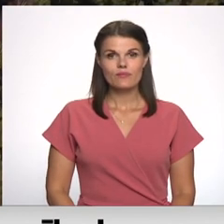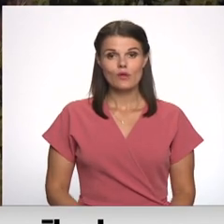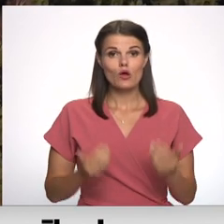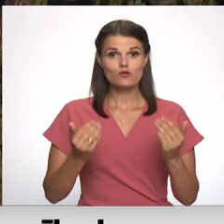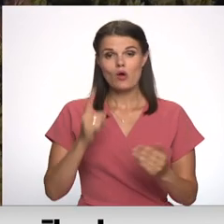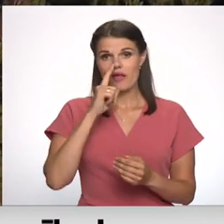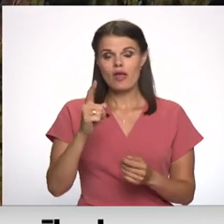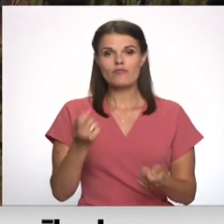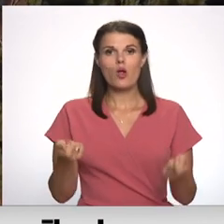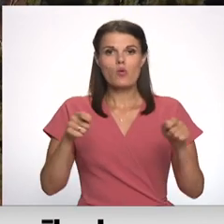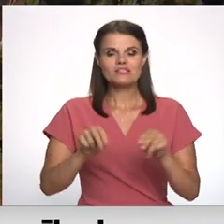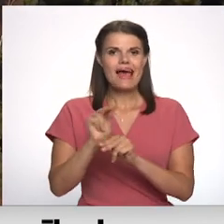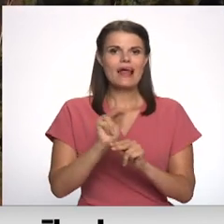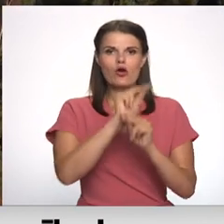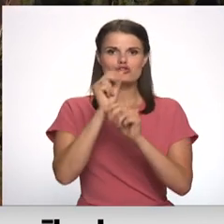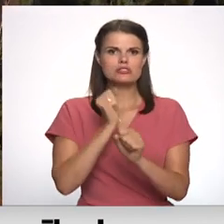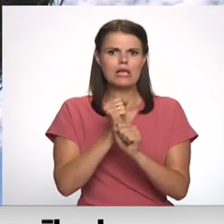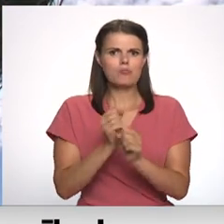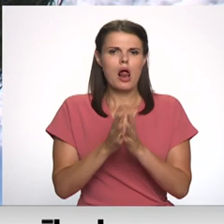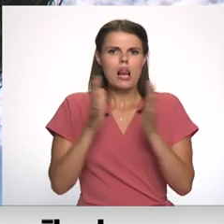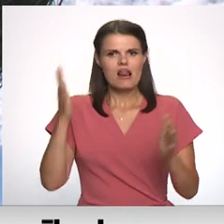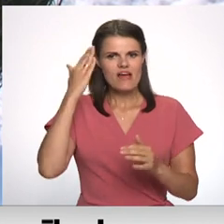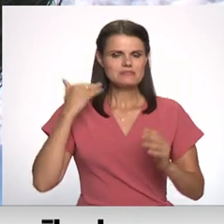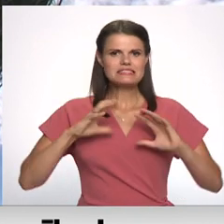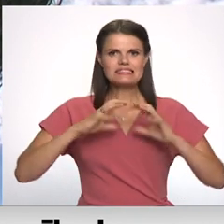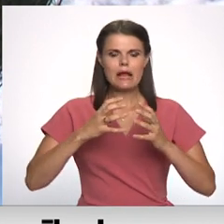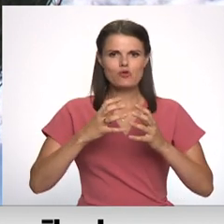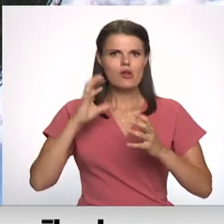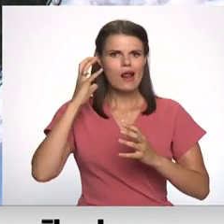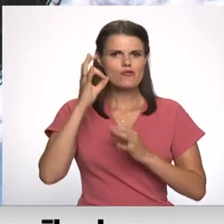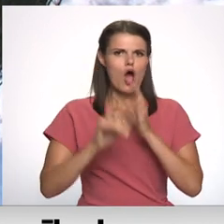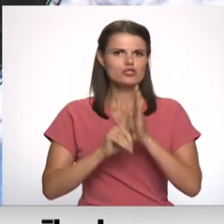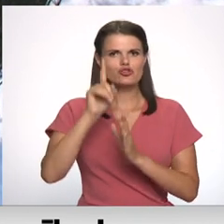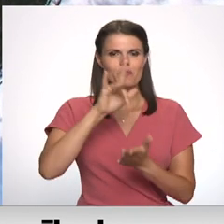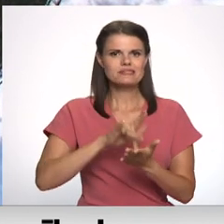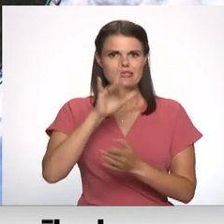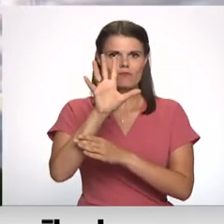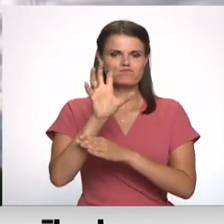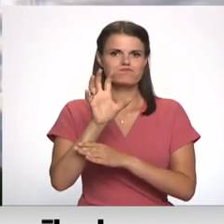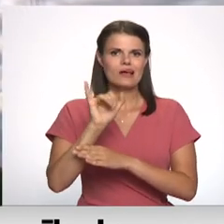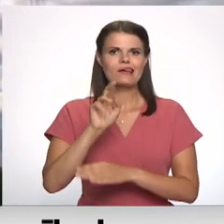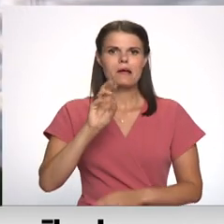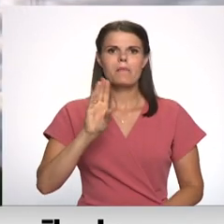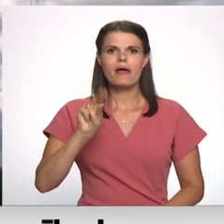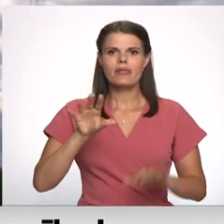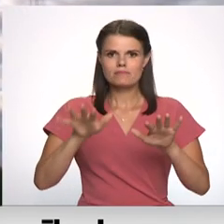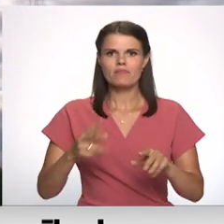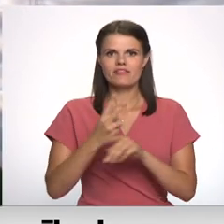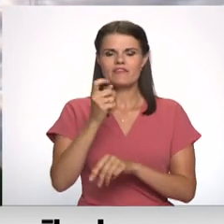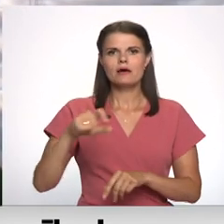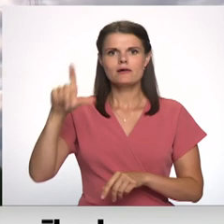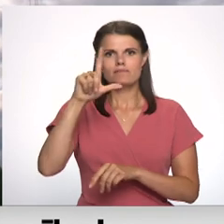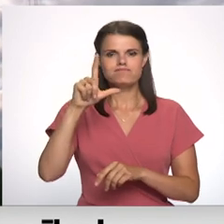Šonedēļ noslēdzās rekonstrukcijas darbi lielākajai Ventspils starptautiskā radioastronomijas centra antenai Irbenē. Gandrīz divreiz